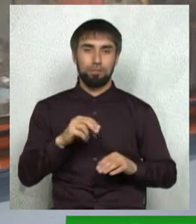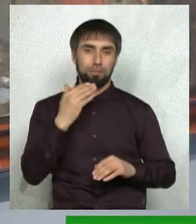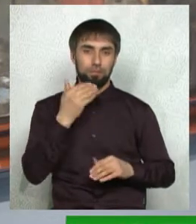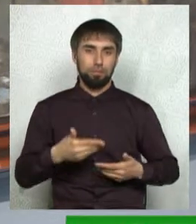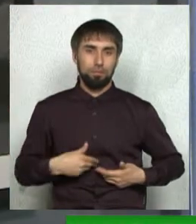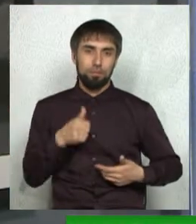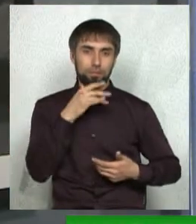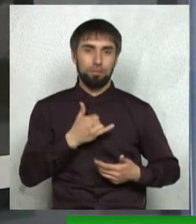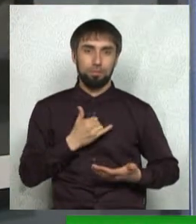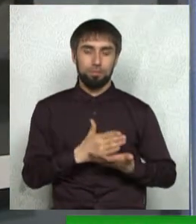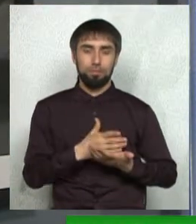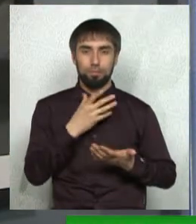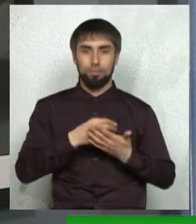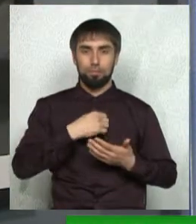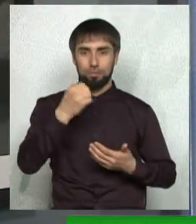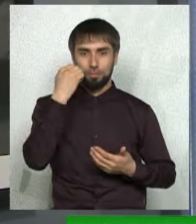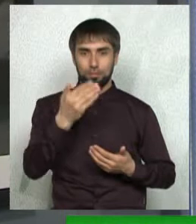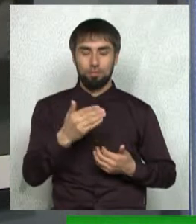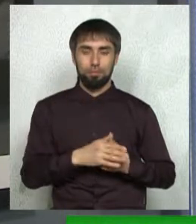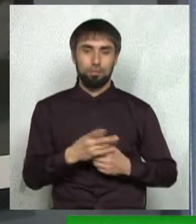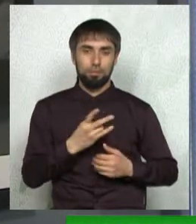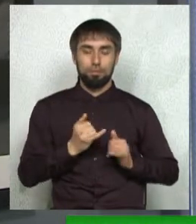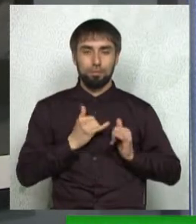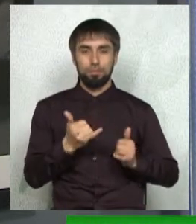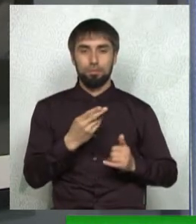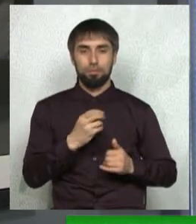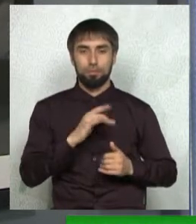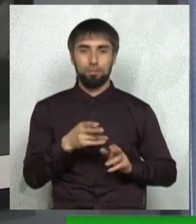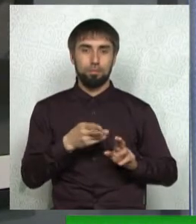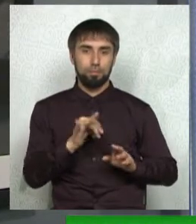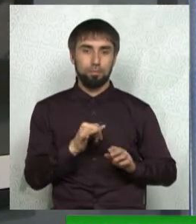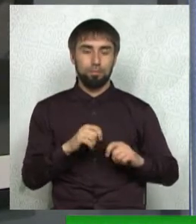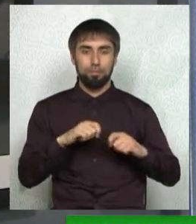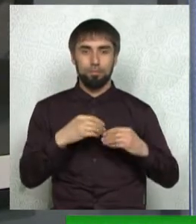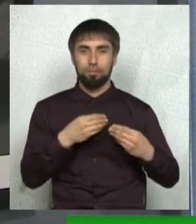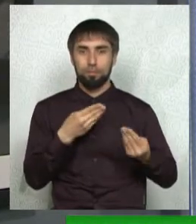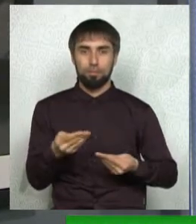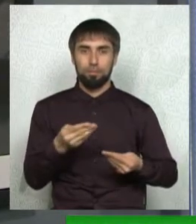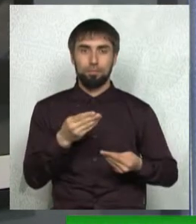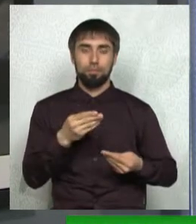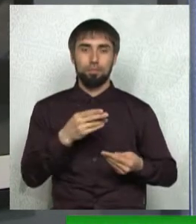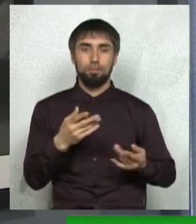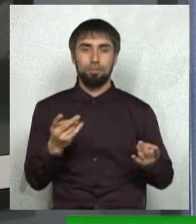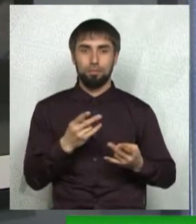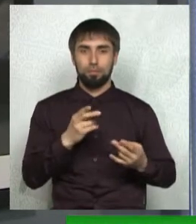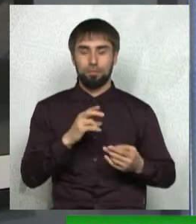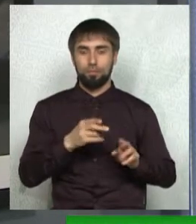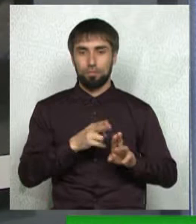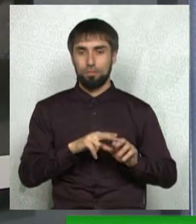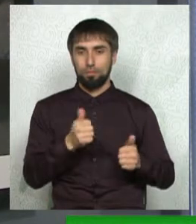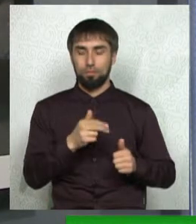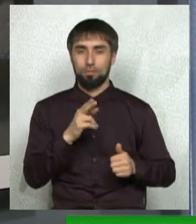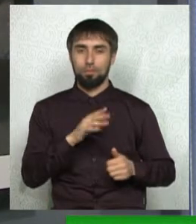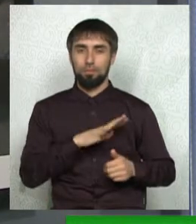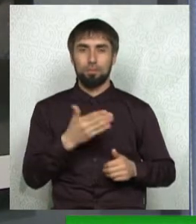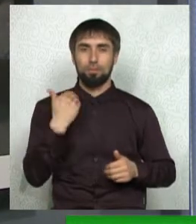сегодня есть у нас. Свою память мы должны уважать, ценить и преподносить ее должным образом, чтобы люди, которые приходят, которые раньше не